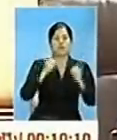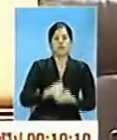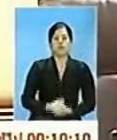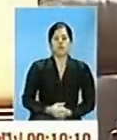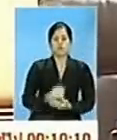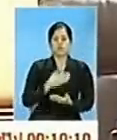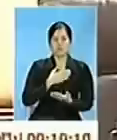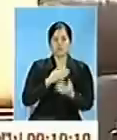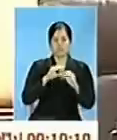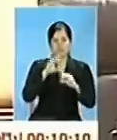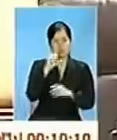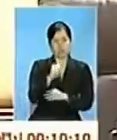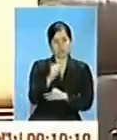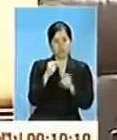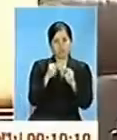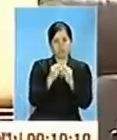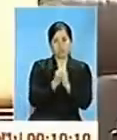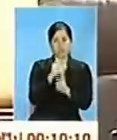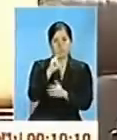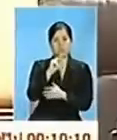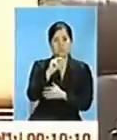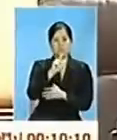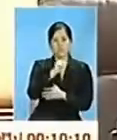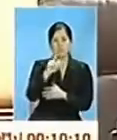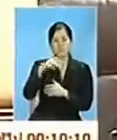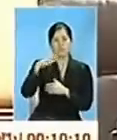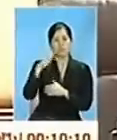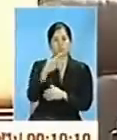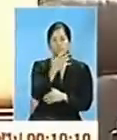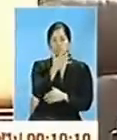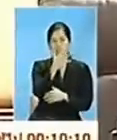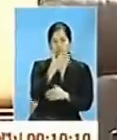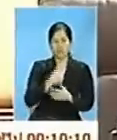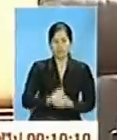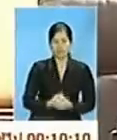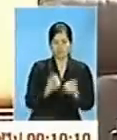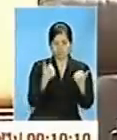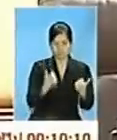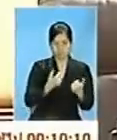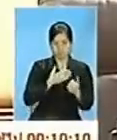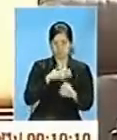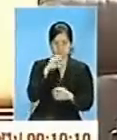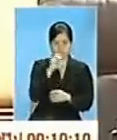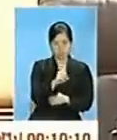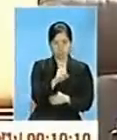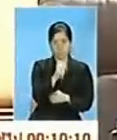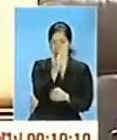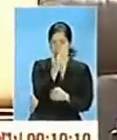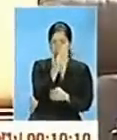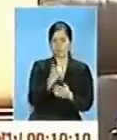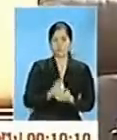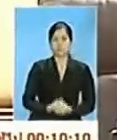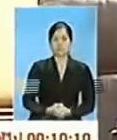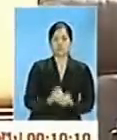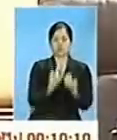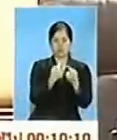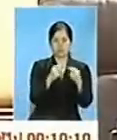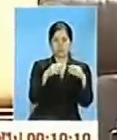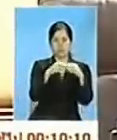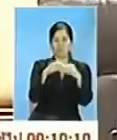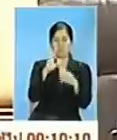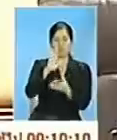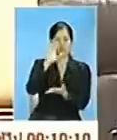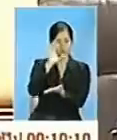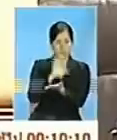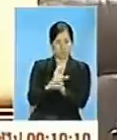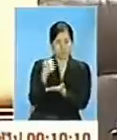ผมไม่ได้จับ30ล้านเม็ดนะครับถึงวันนี้ผมก็ไม่ได้จับสักเม็ดเดียวแต่เจ้าหน้าที่เขาจับ